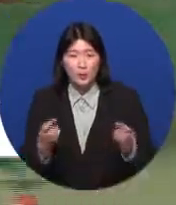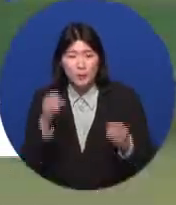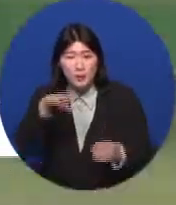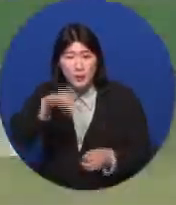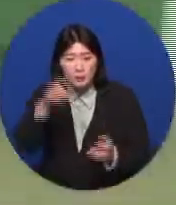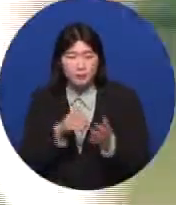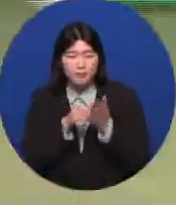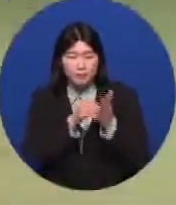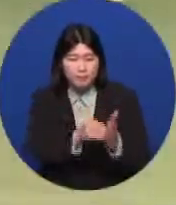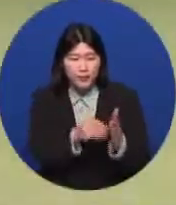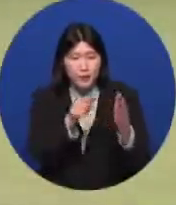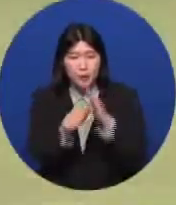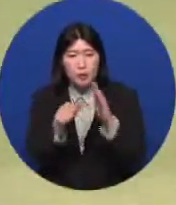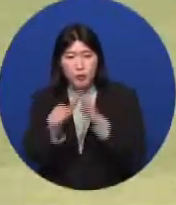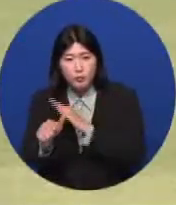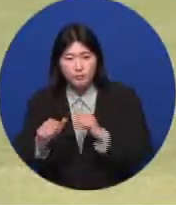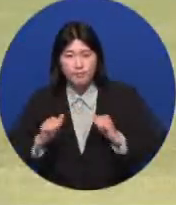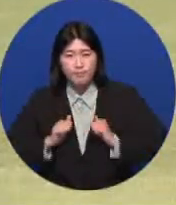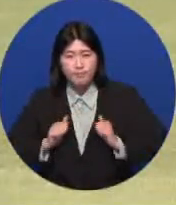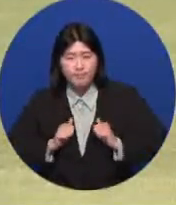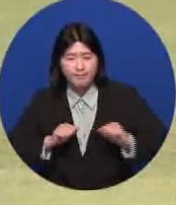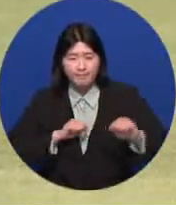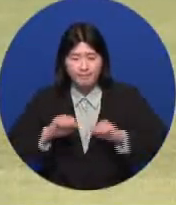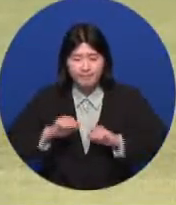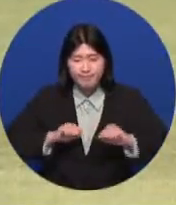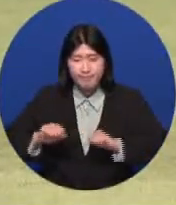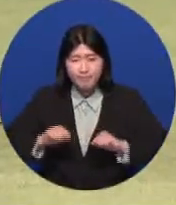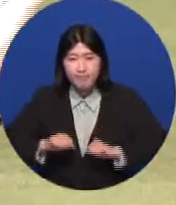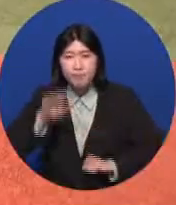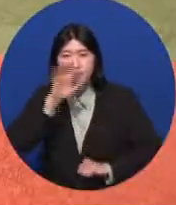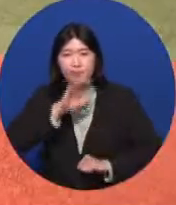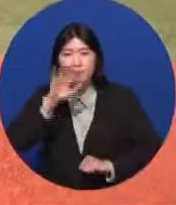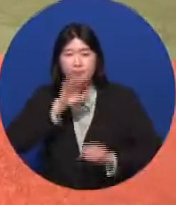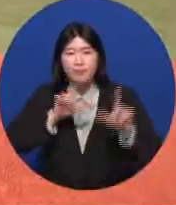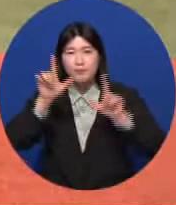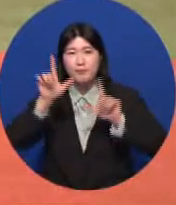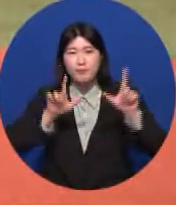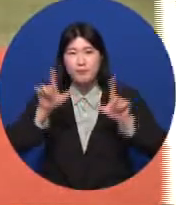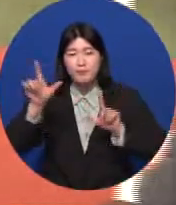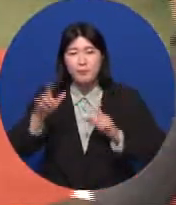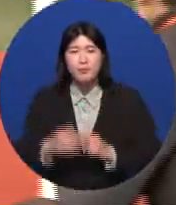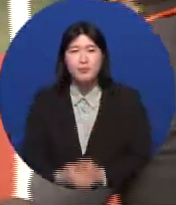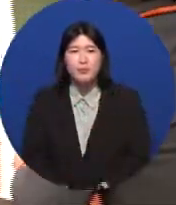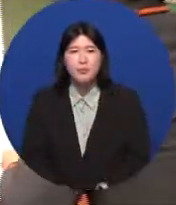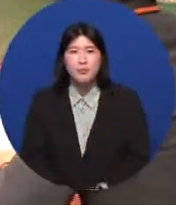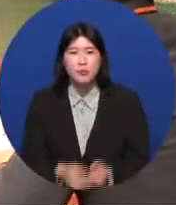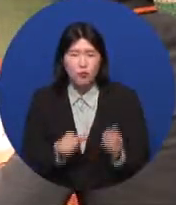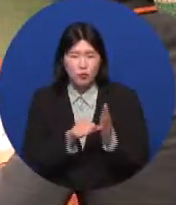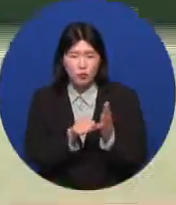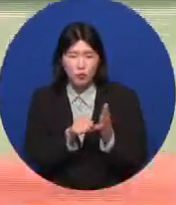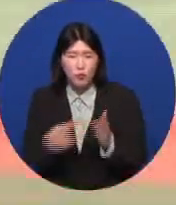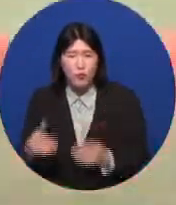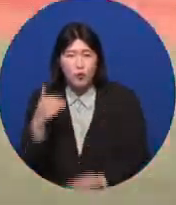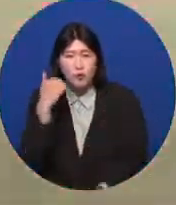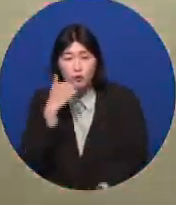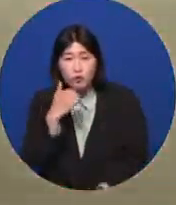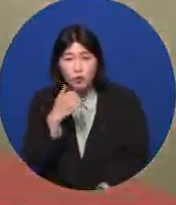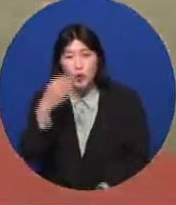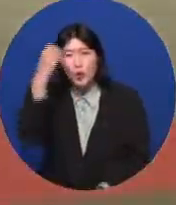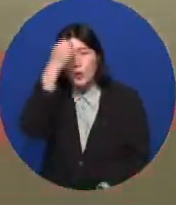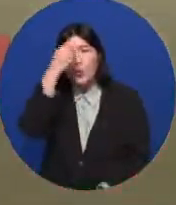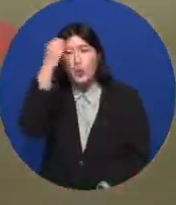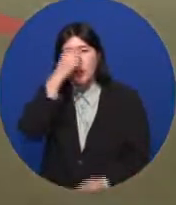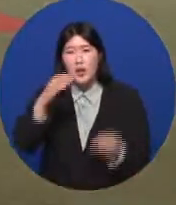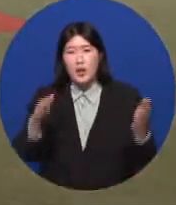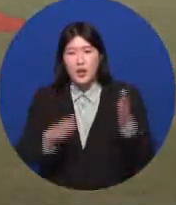글쓰신 선수들의 우렁찬 기합소리가 한겨울 추위를 녹입니다 가장 주목받는 신인 선수는 고등학생의